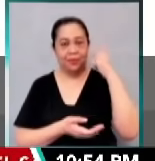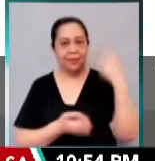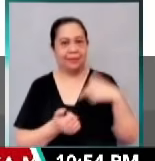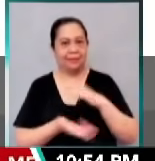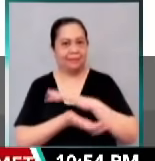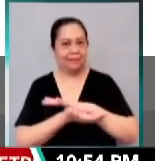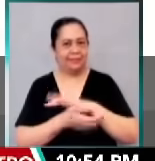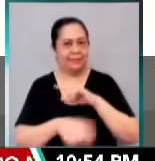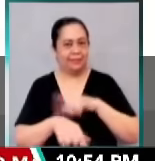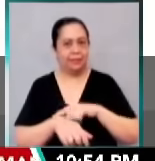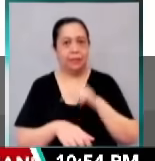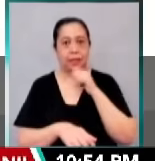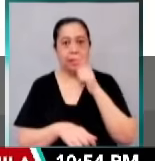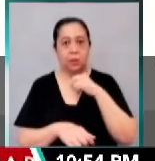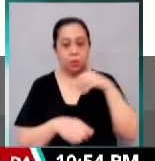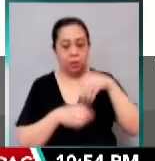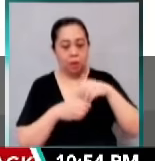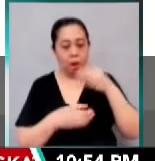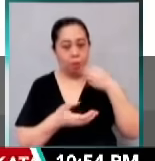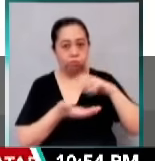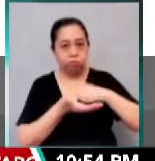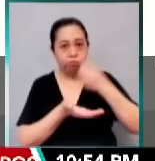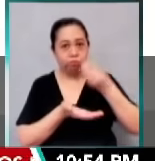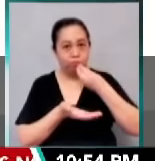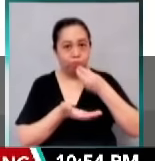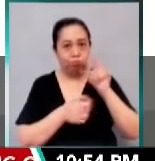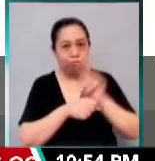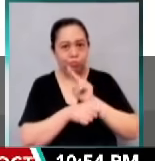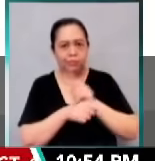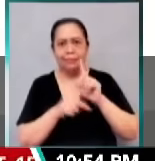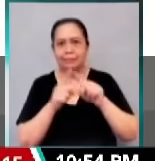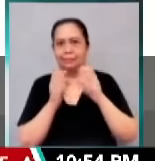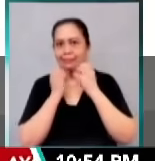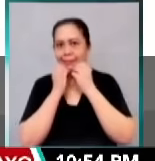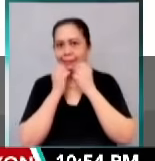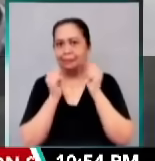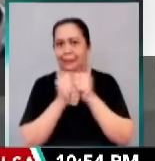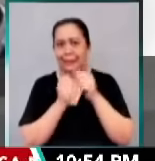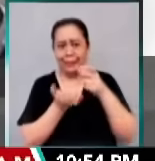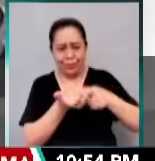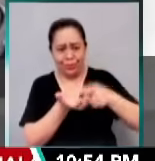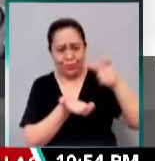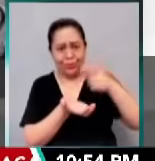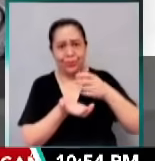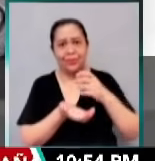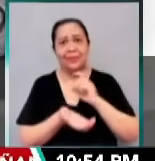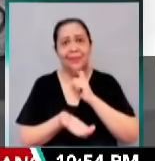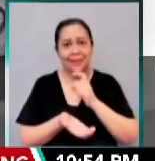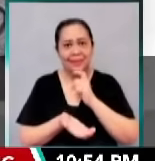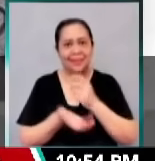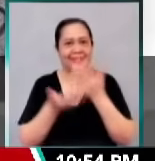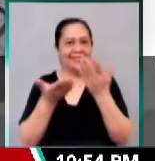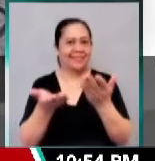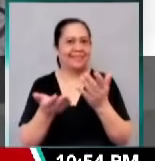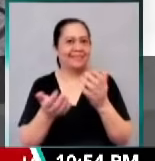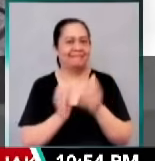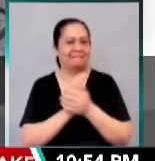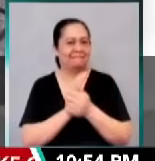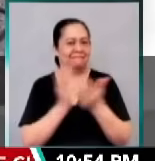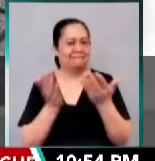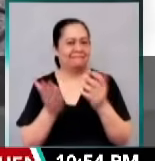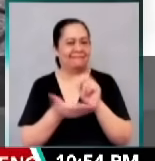ang laman ang pinakinabangan, kundi pati yung mismong lata. Ito mga obra ni Dominic